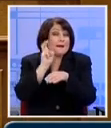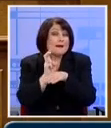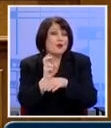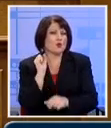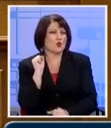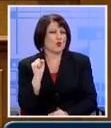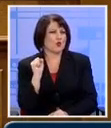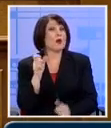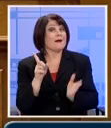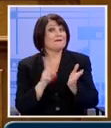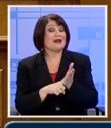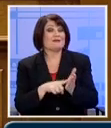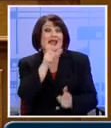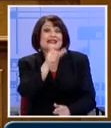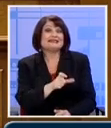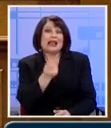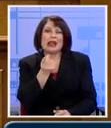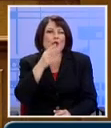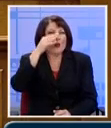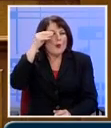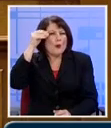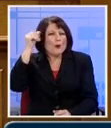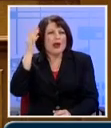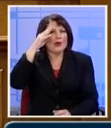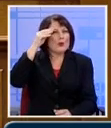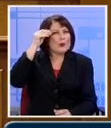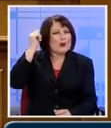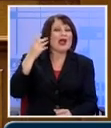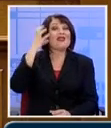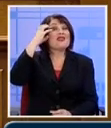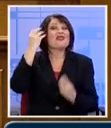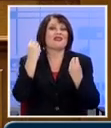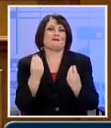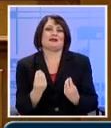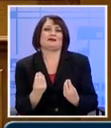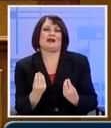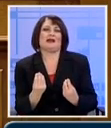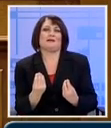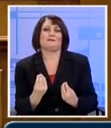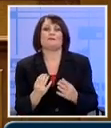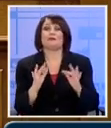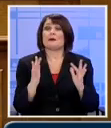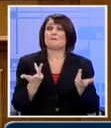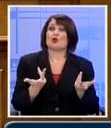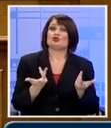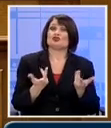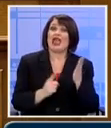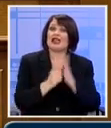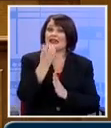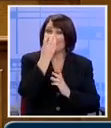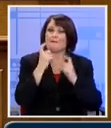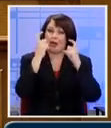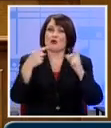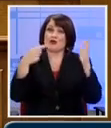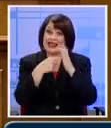Τσίπρα. Είστε λίγο ξεχασιάρης, λίγο κοντή η μνήμη σας. Πώς αλλιώς εξηγείτε ότι στις 11 Μαΐου